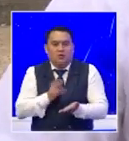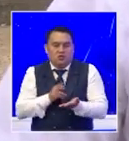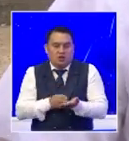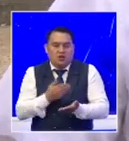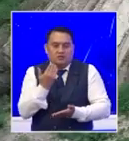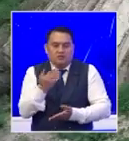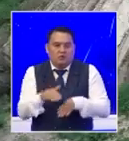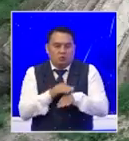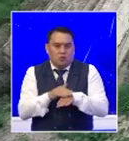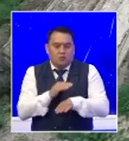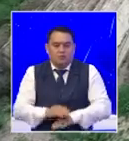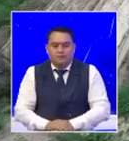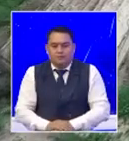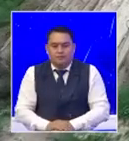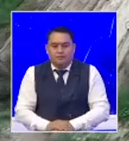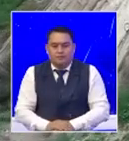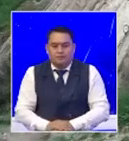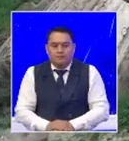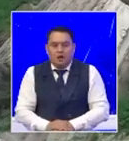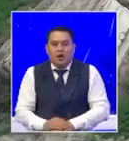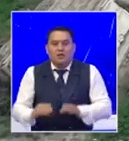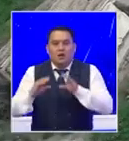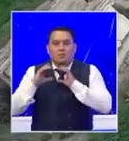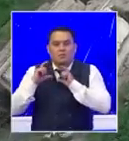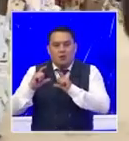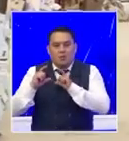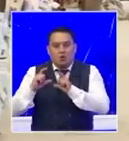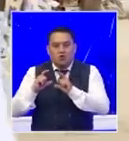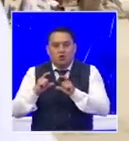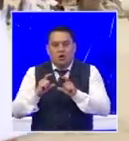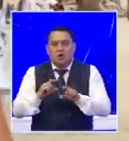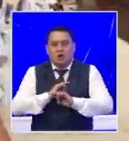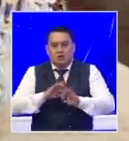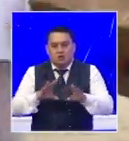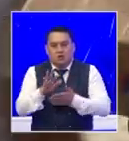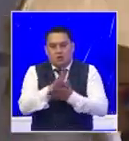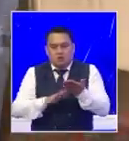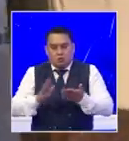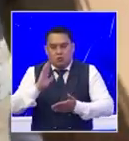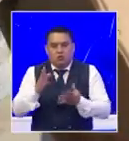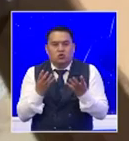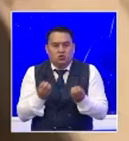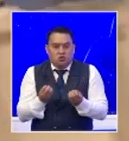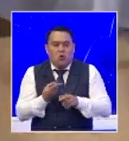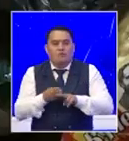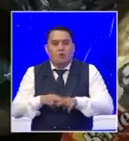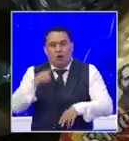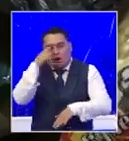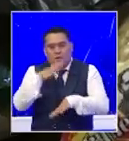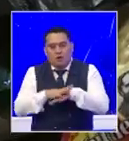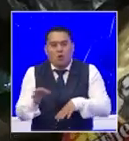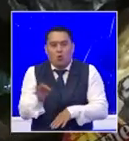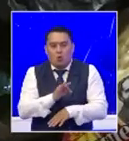доказали. Последний караван помощи отправлены из ЖТСУ, заверили ответственные лица. По поручению Амандыка